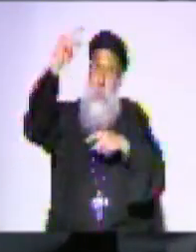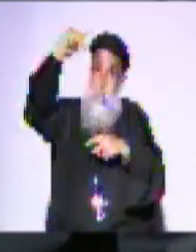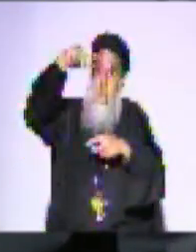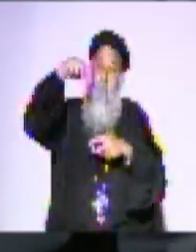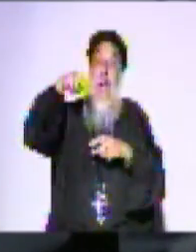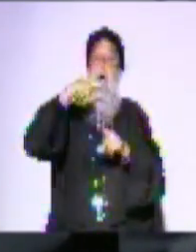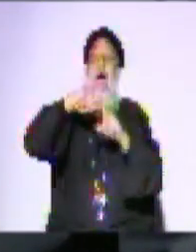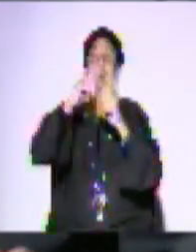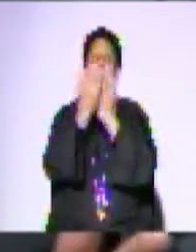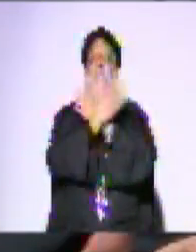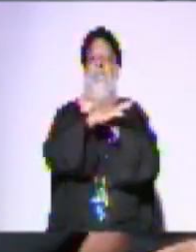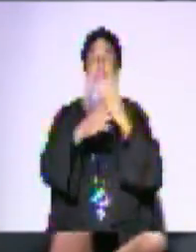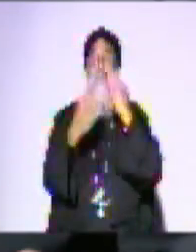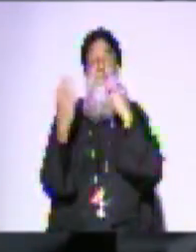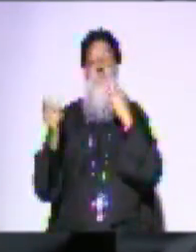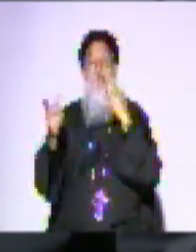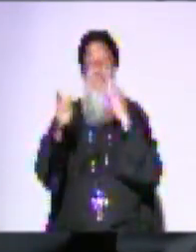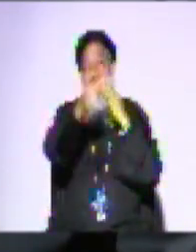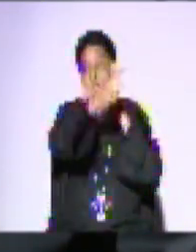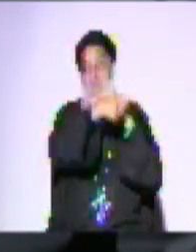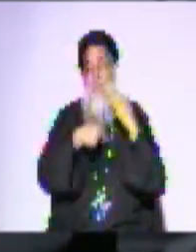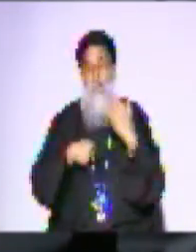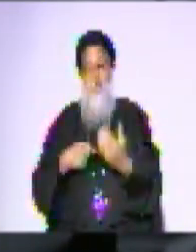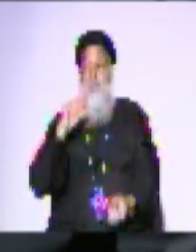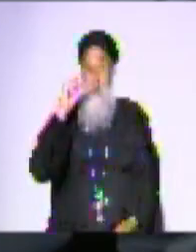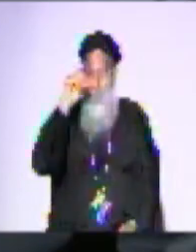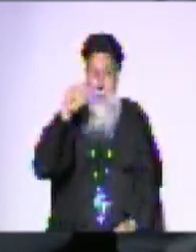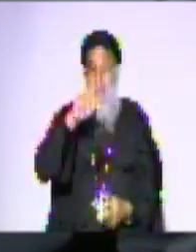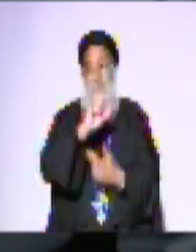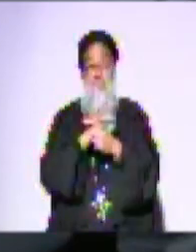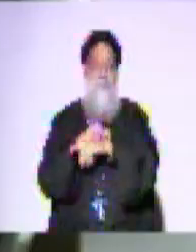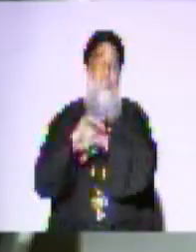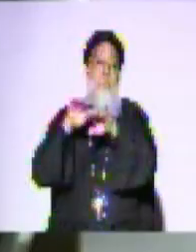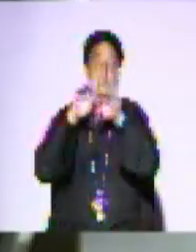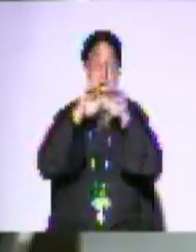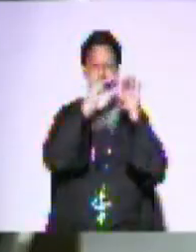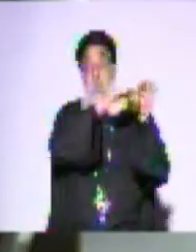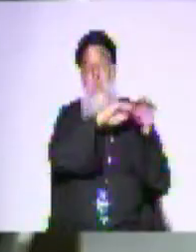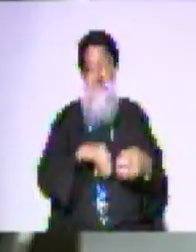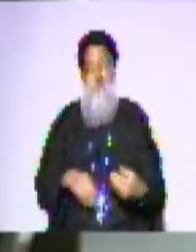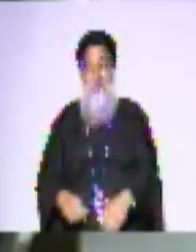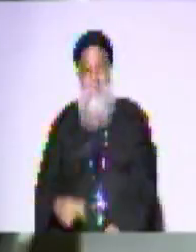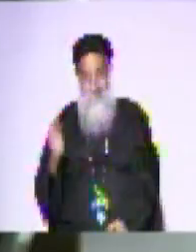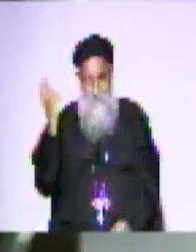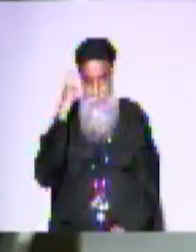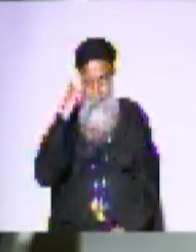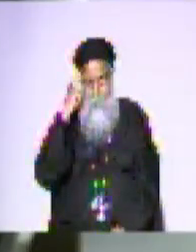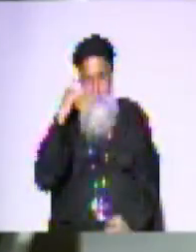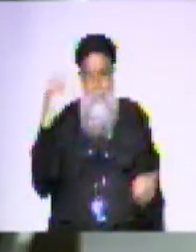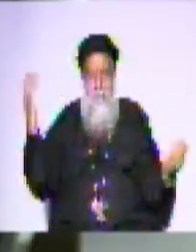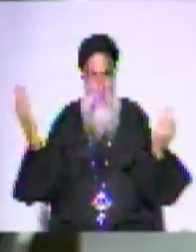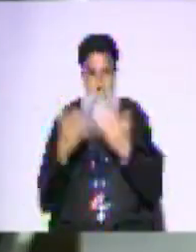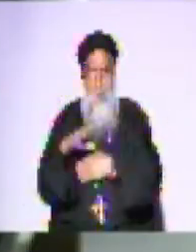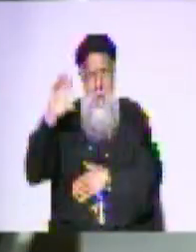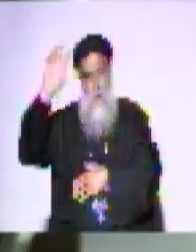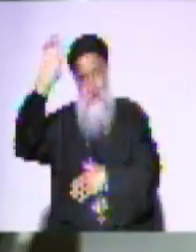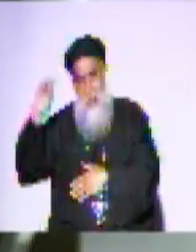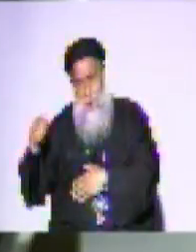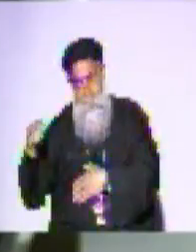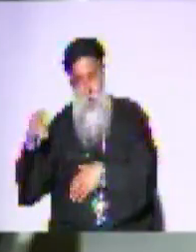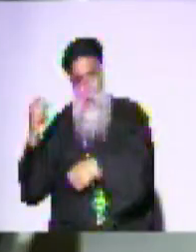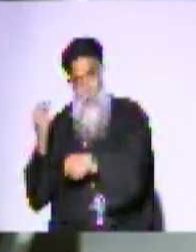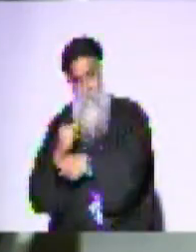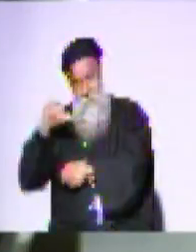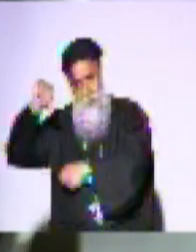استنارة، استنارة اللي هو نور المسيح بالضبط، يعني تحويل ظلمة الخطية